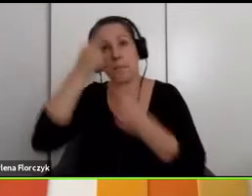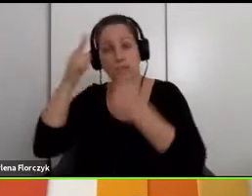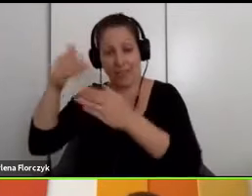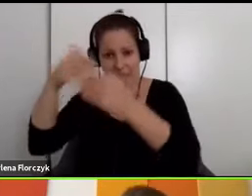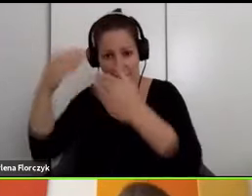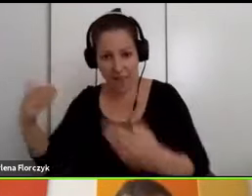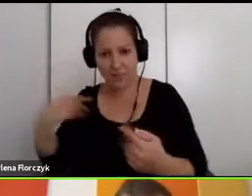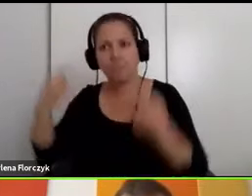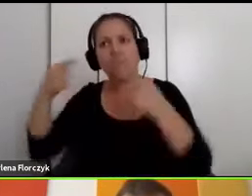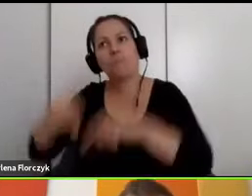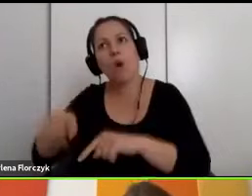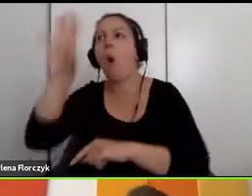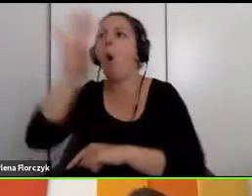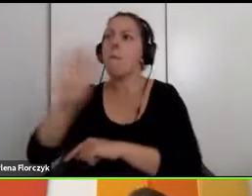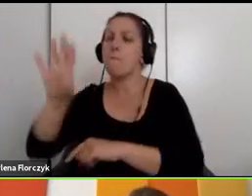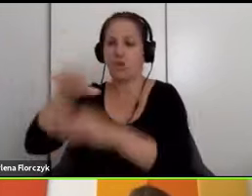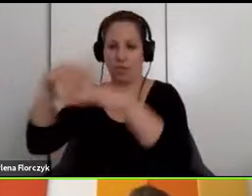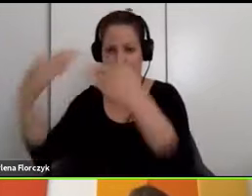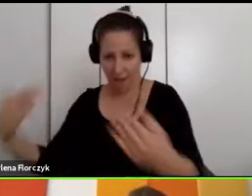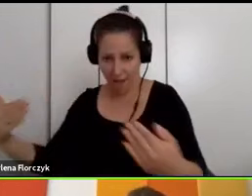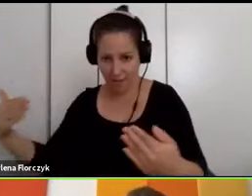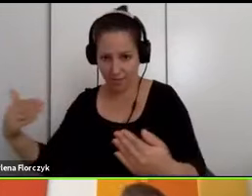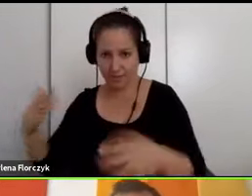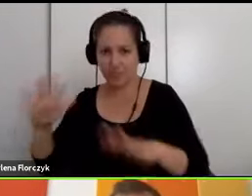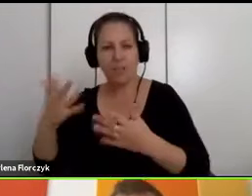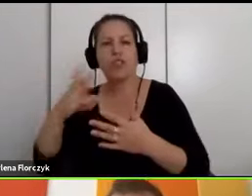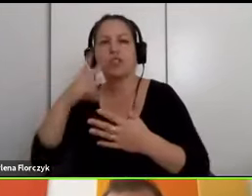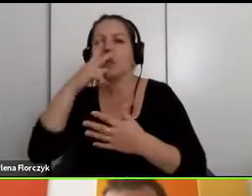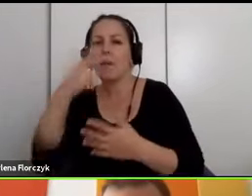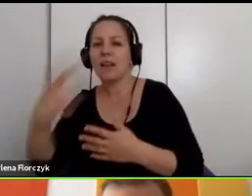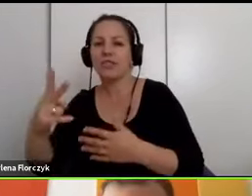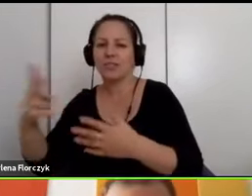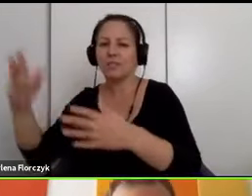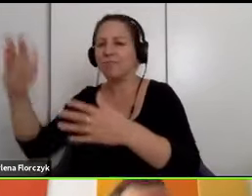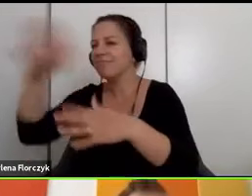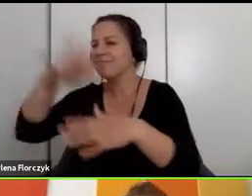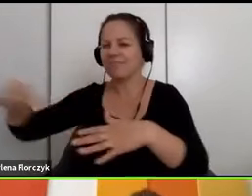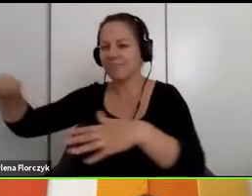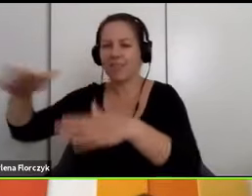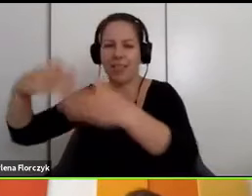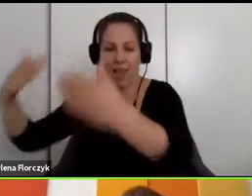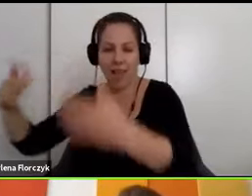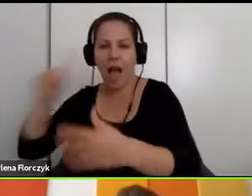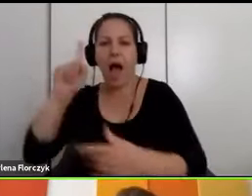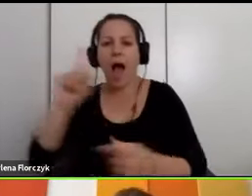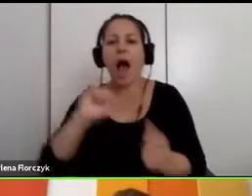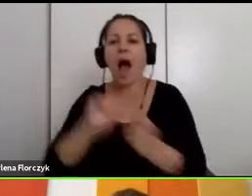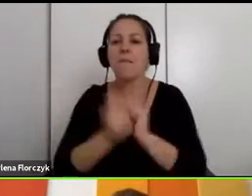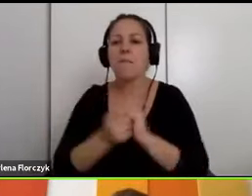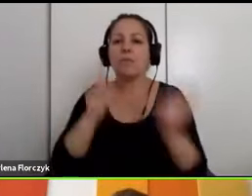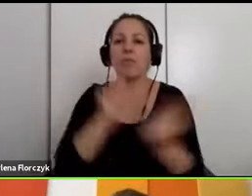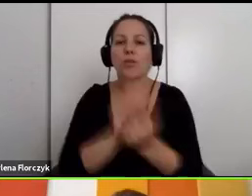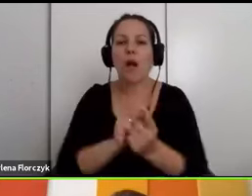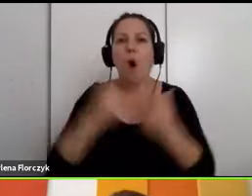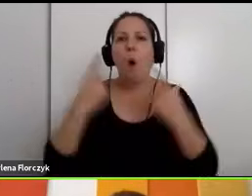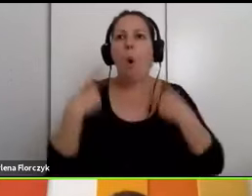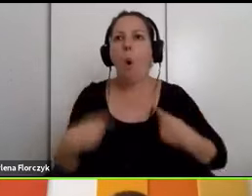żeby obejrzeć teatr, to znaczy zobaczyć machiny, albo żeby spotkać się z